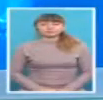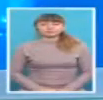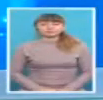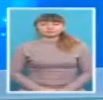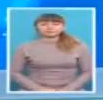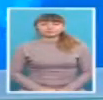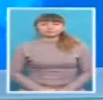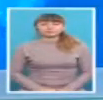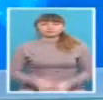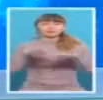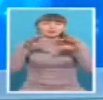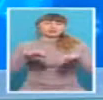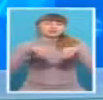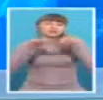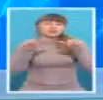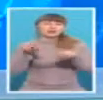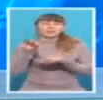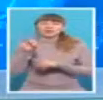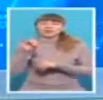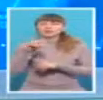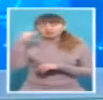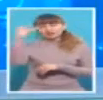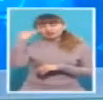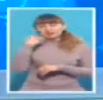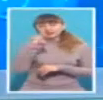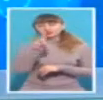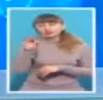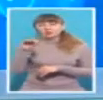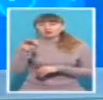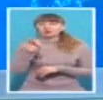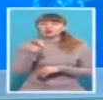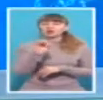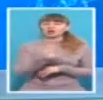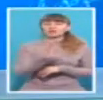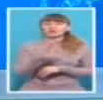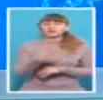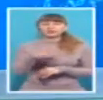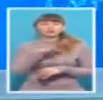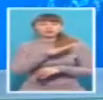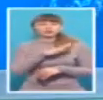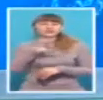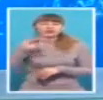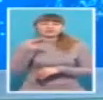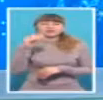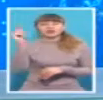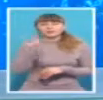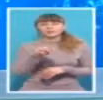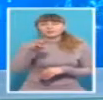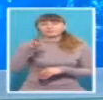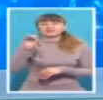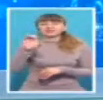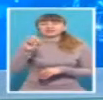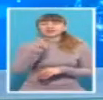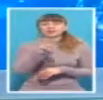Беларусь парламентаралық ынтымақтастығы жаңа деңгейге шығады. Бұл туралы Минскіге ресми сапармен барған сенат төрағасы Қасым Жомарт Тоқаев